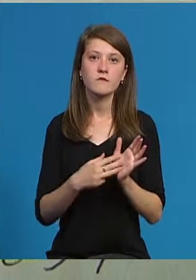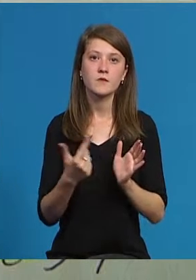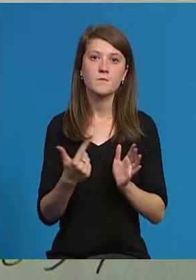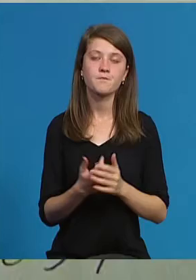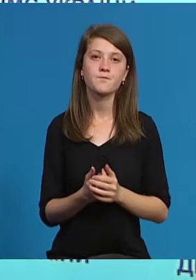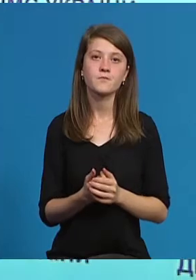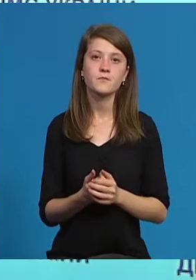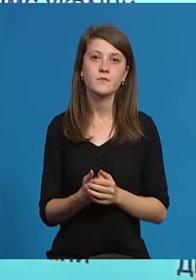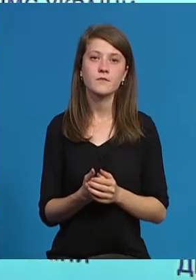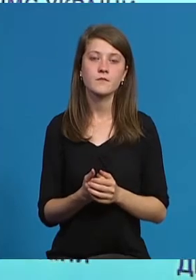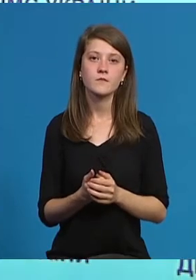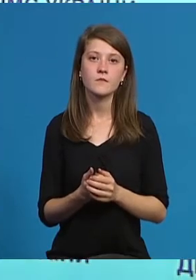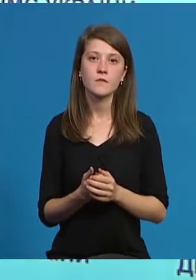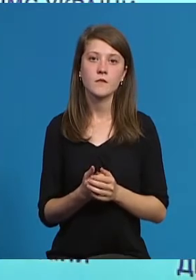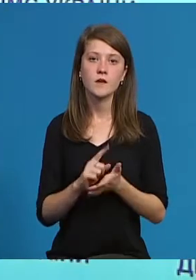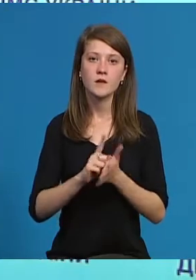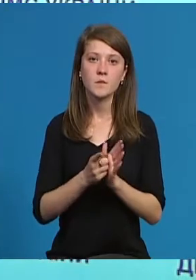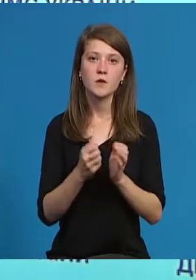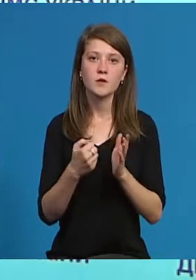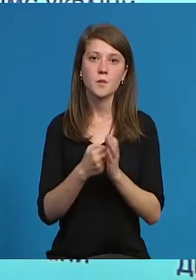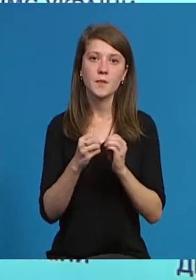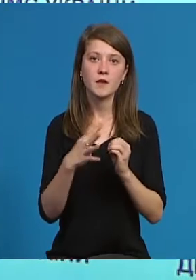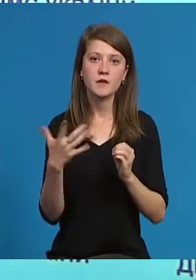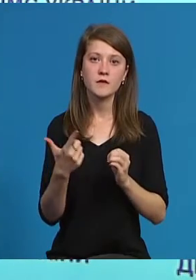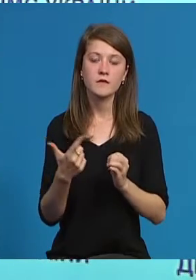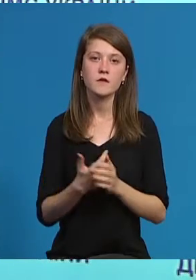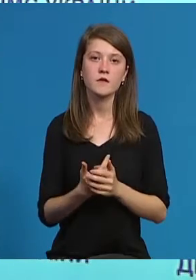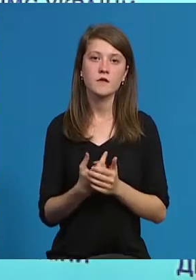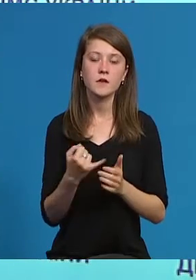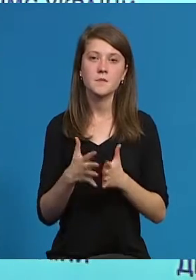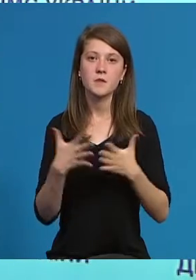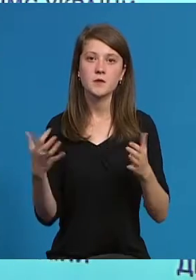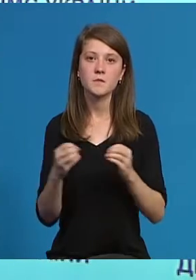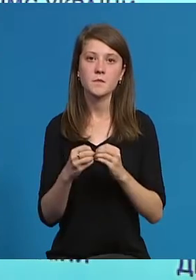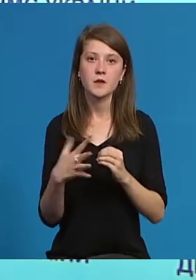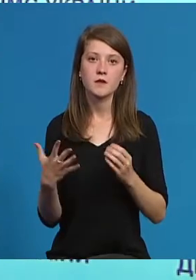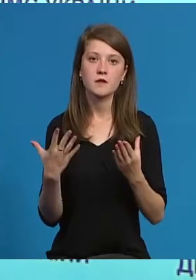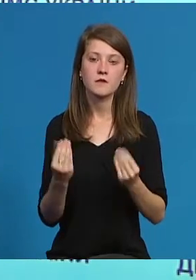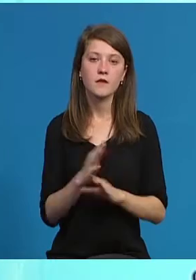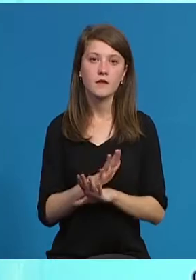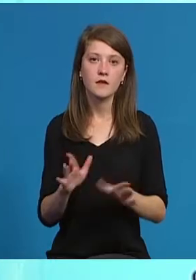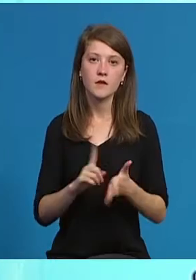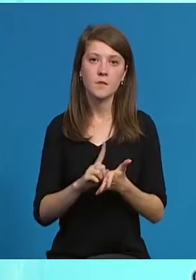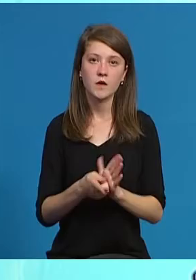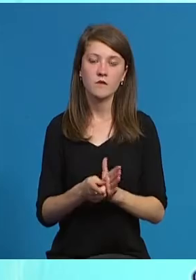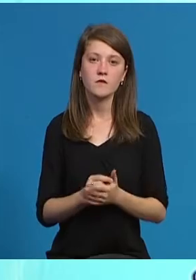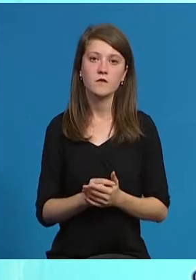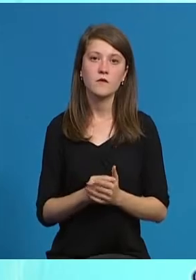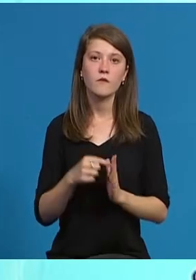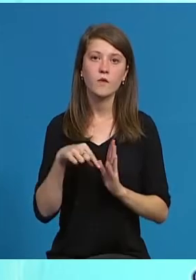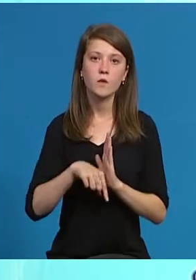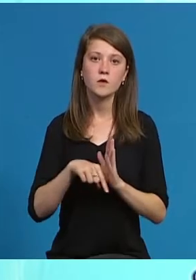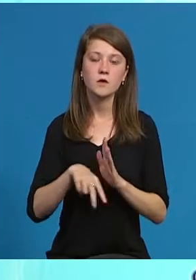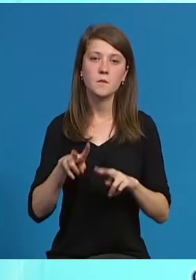термінове, нетермінове? До 15 робочих днів терміново і більше 15 робочих днів нетерміново. Внутрішній паспорт